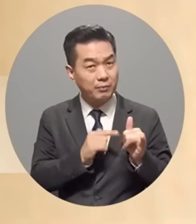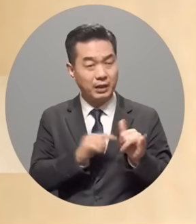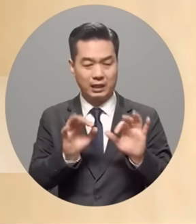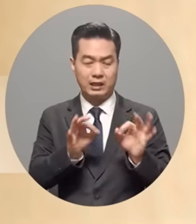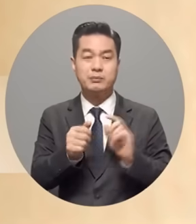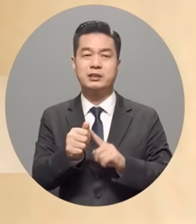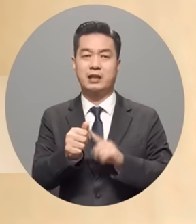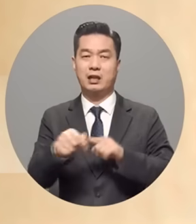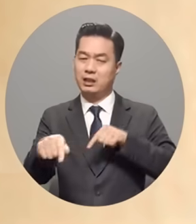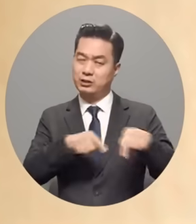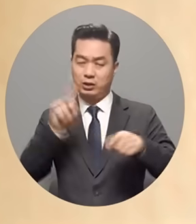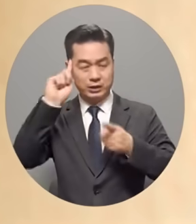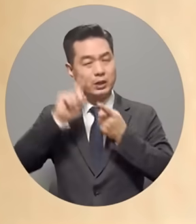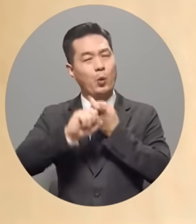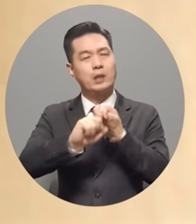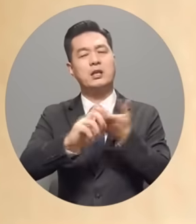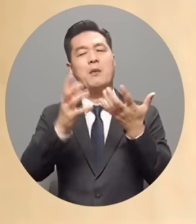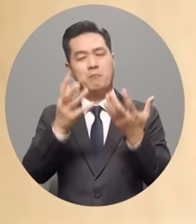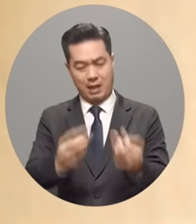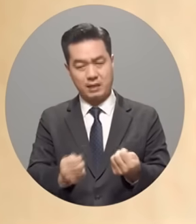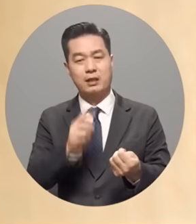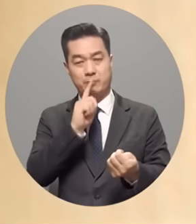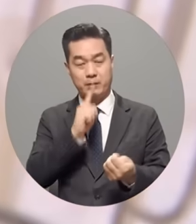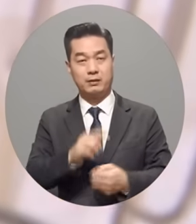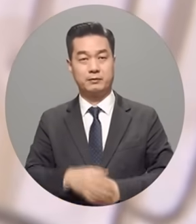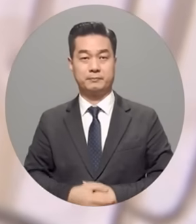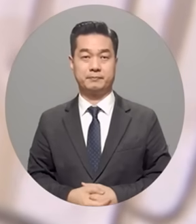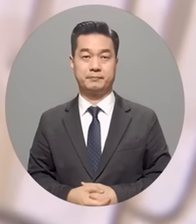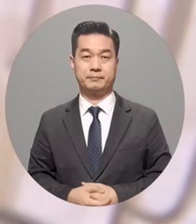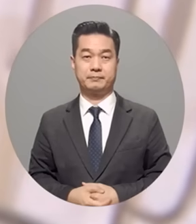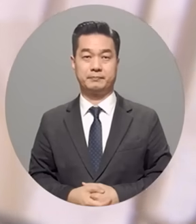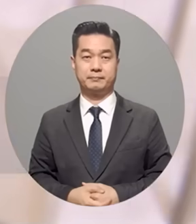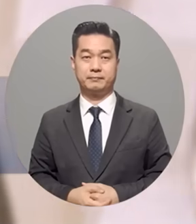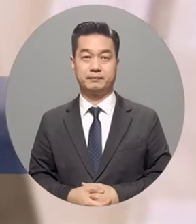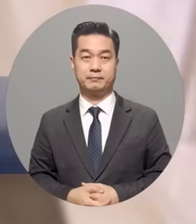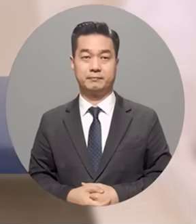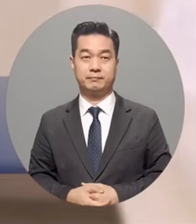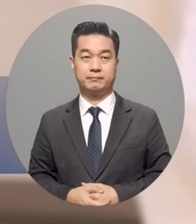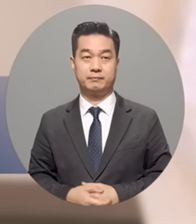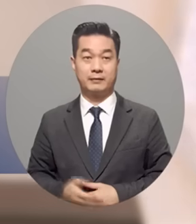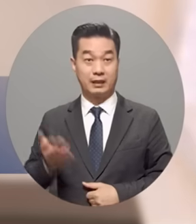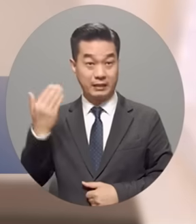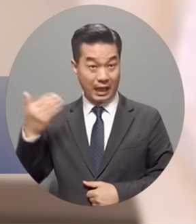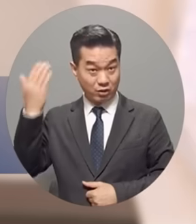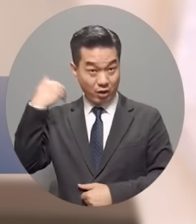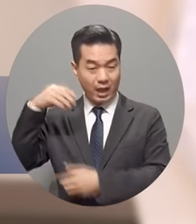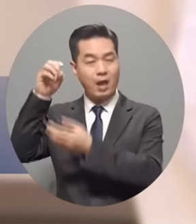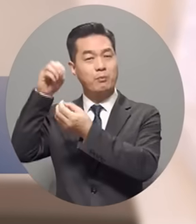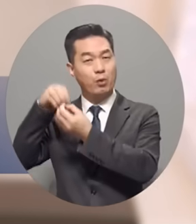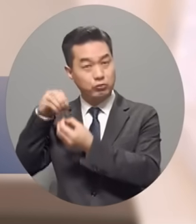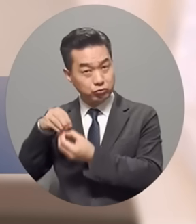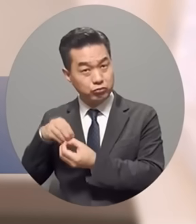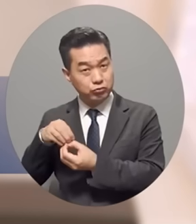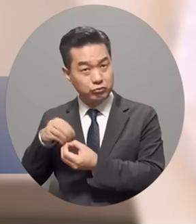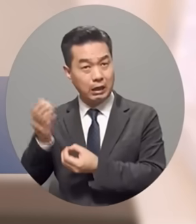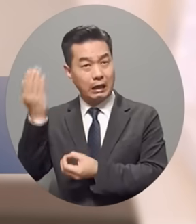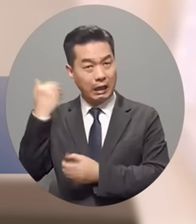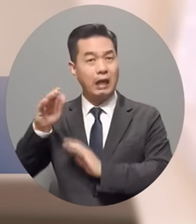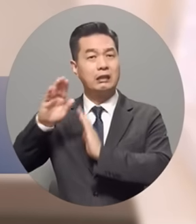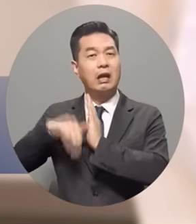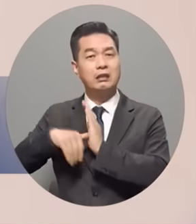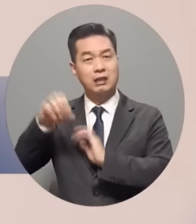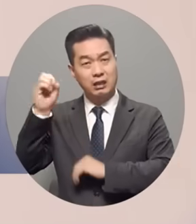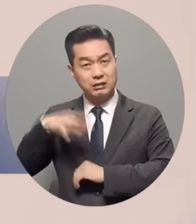씨가 정치에 관심이 많은 편이었다고 기억했습니다. 예전에 보수 쪽이었는데 그 당시에는 그렇게 막